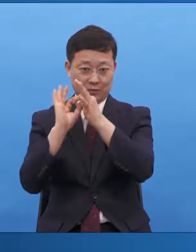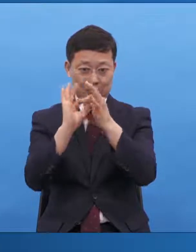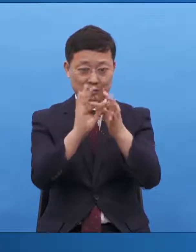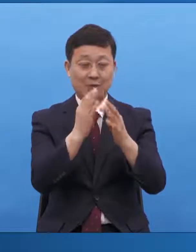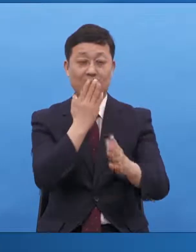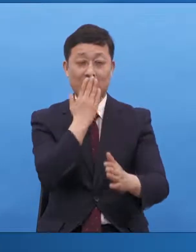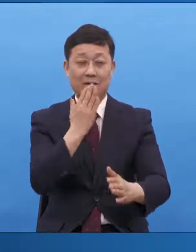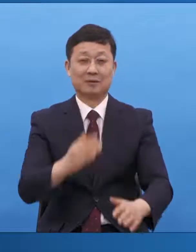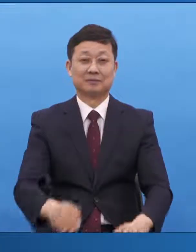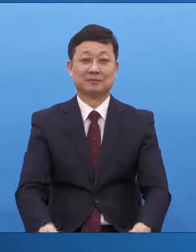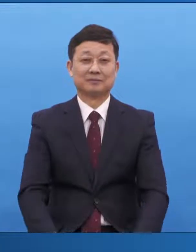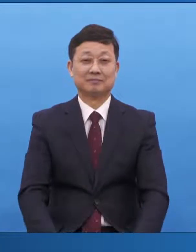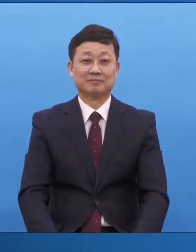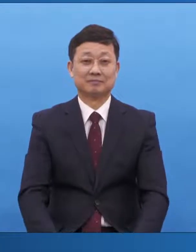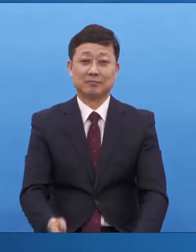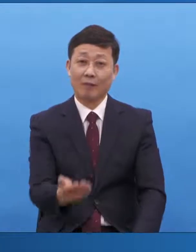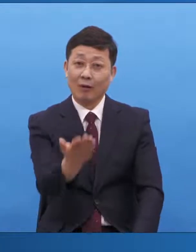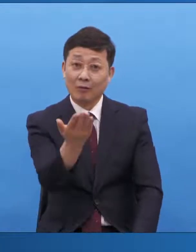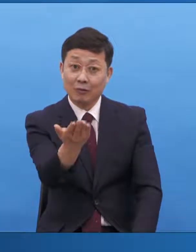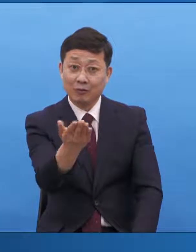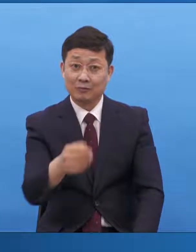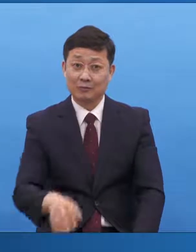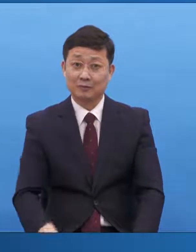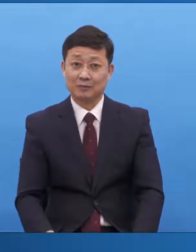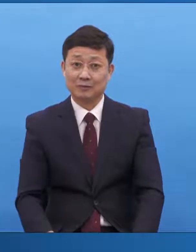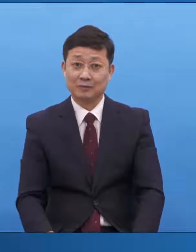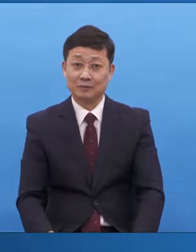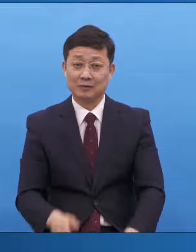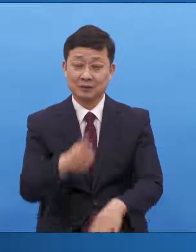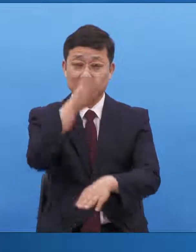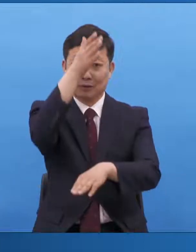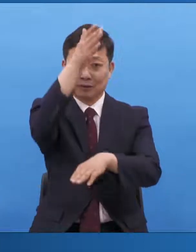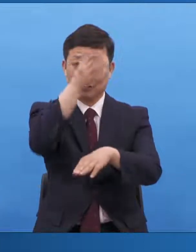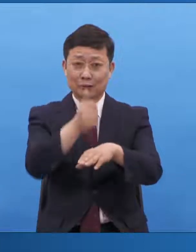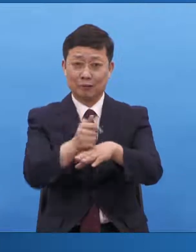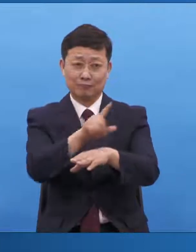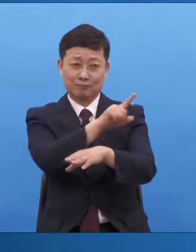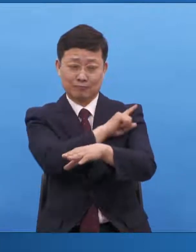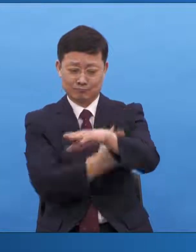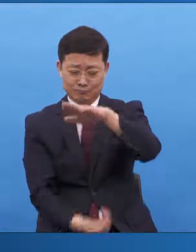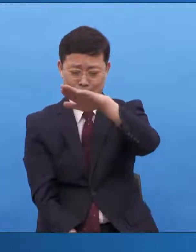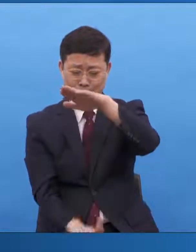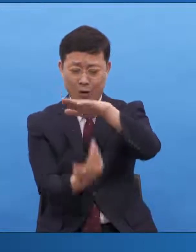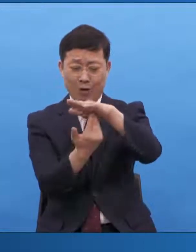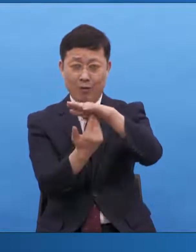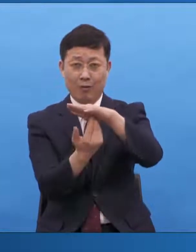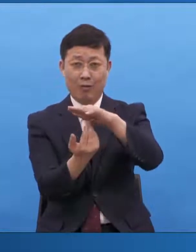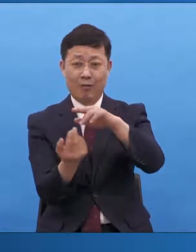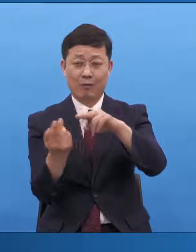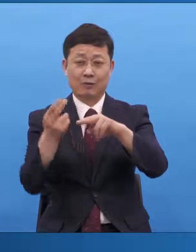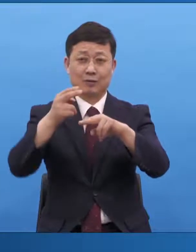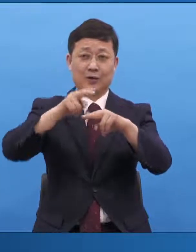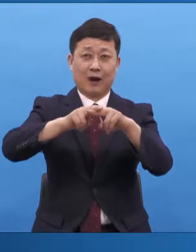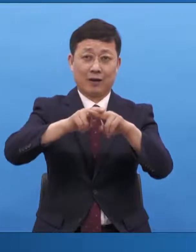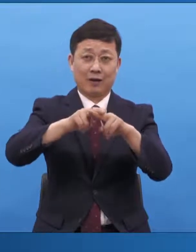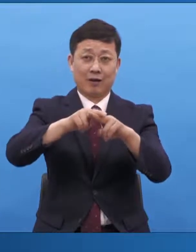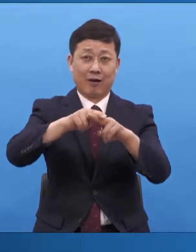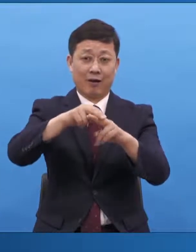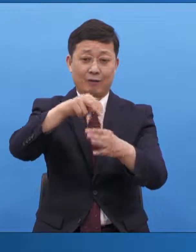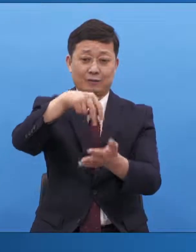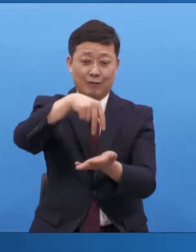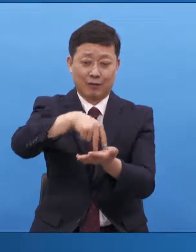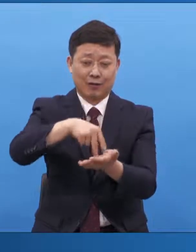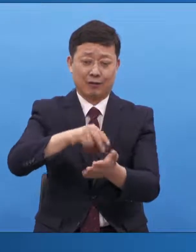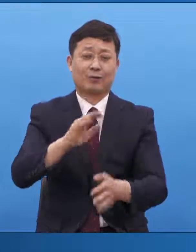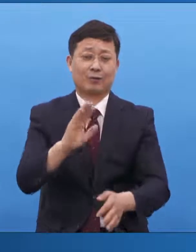자, 그러면 여러분들은 서밋이 되는 겁니다. Then you become the summit. 24니까. Because it's 24 hours. 그러다